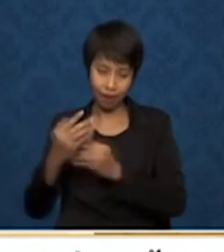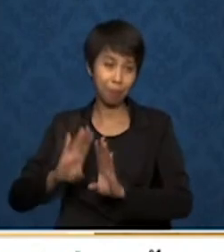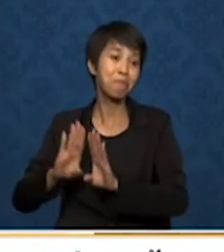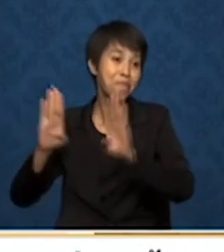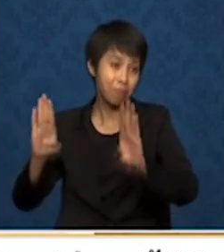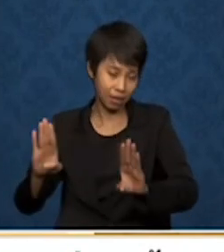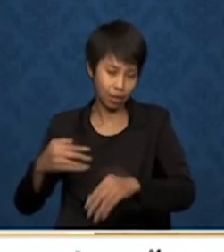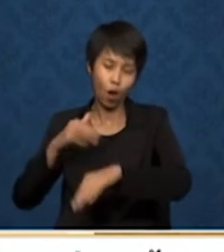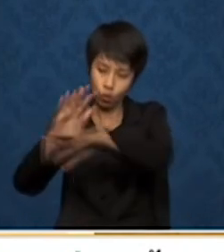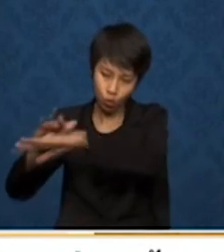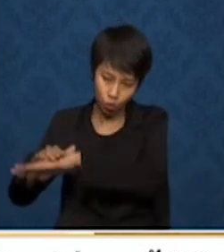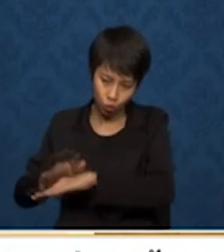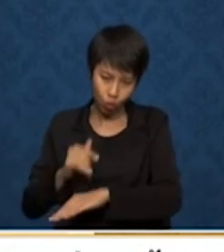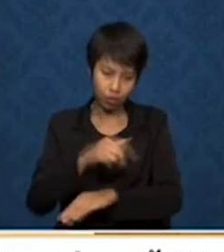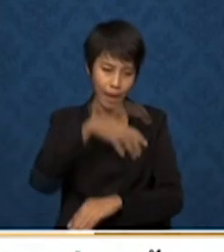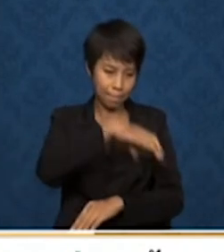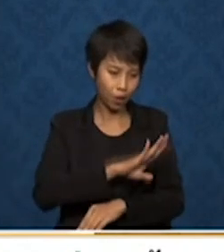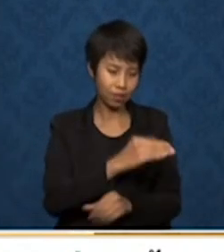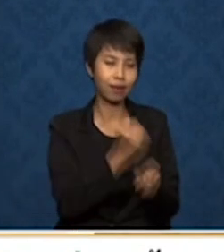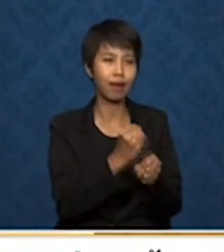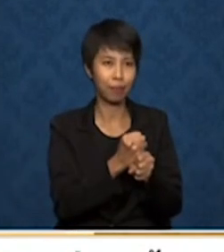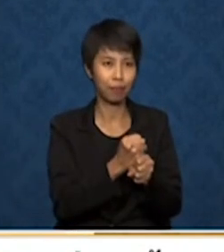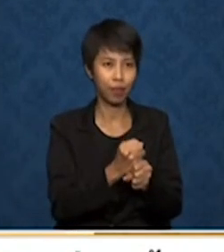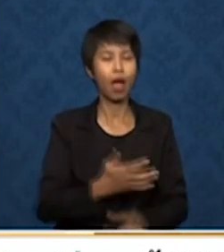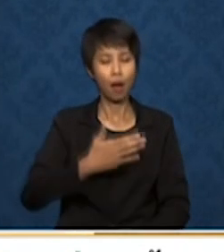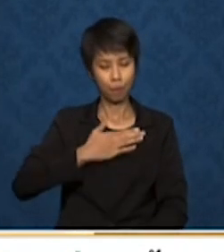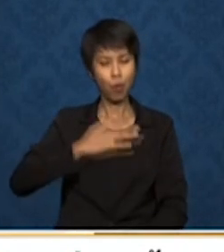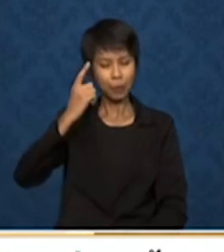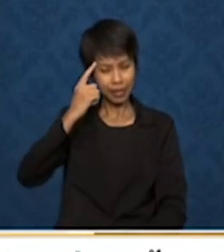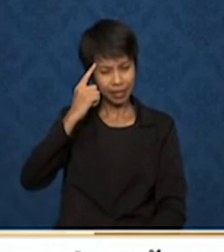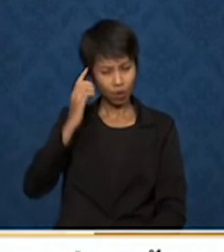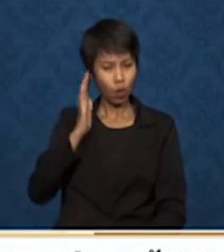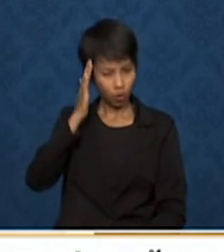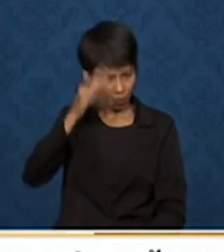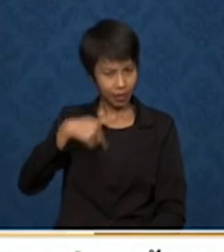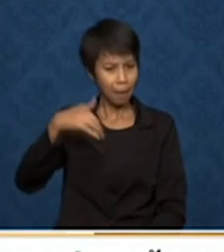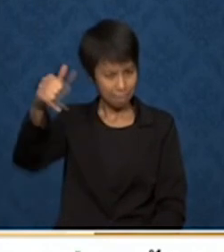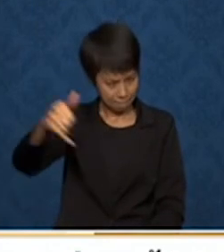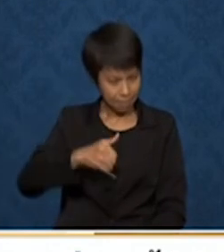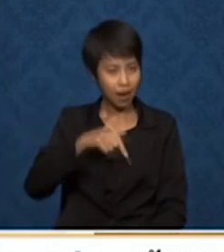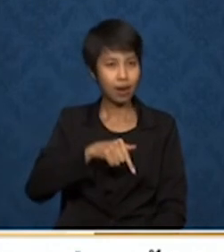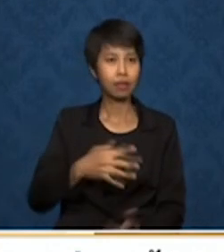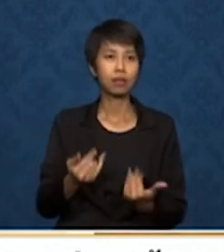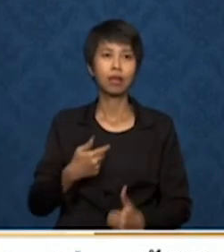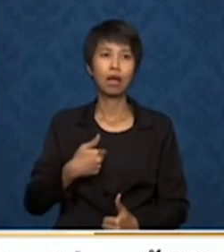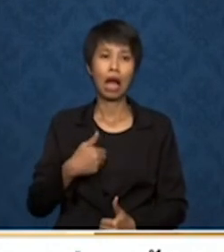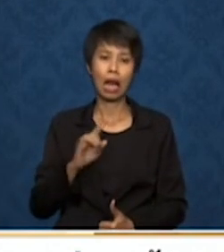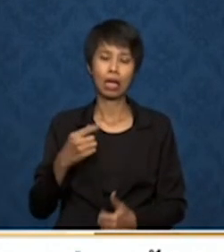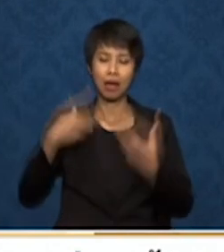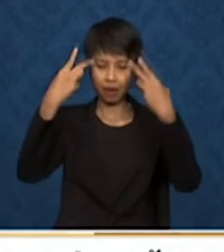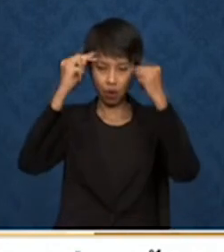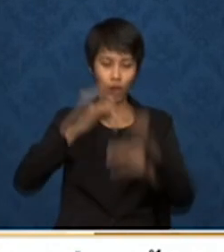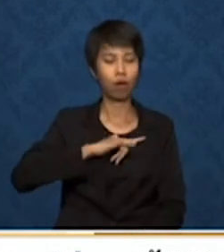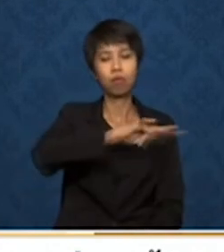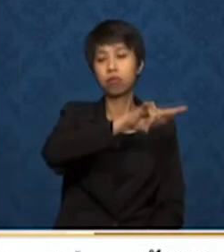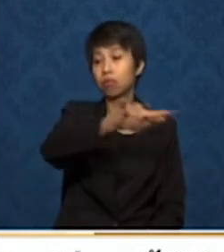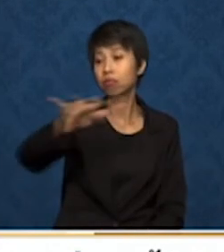ซึ่งผมมั่นใจ วาผลก็จะตามมาไม่มีเหครั ที่นายกจะบนไปเหมอนกับ มลางวันข